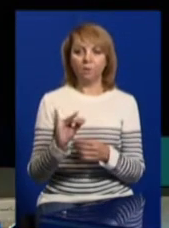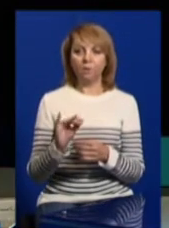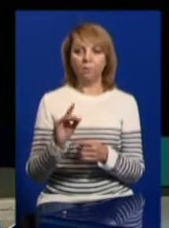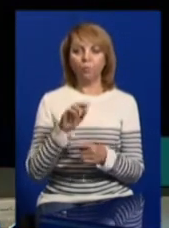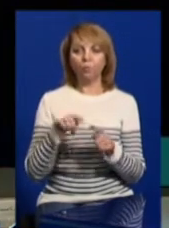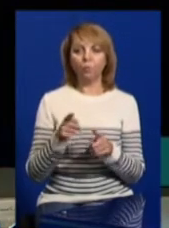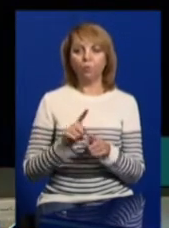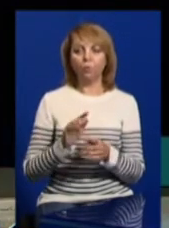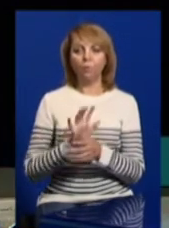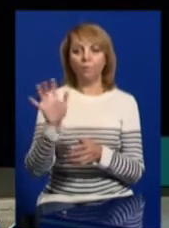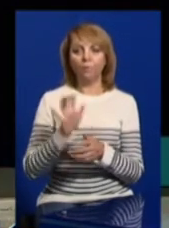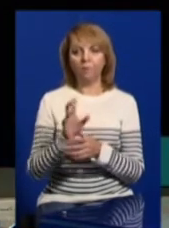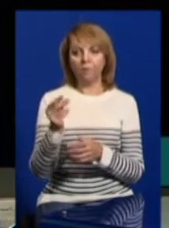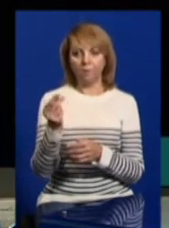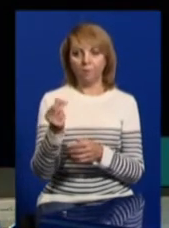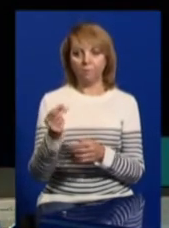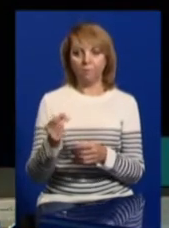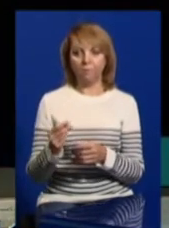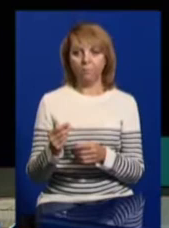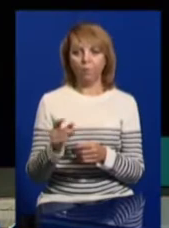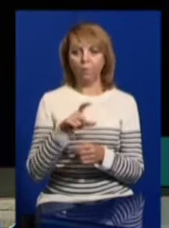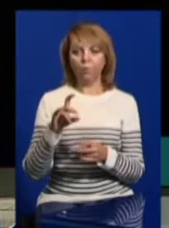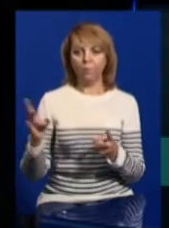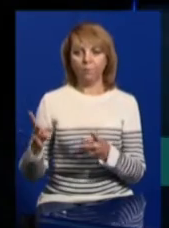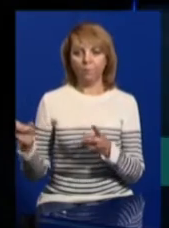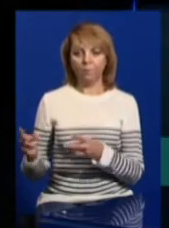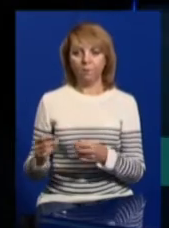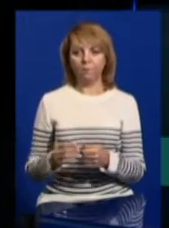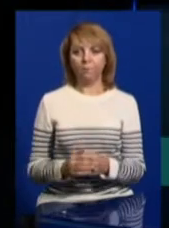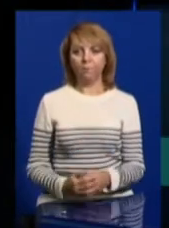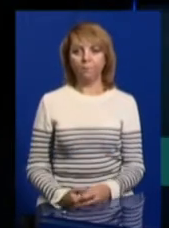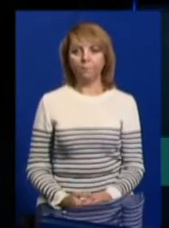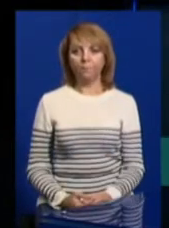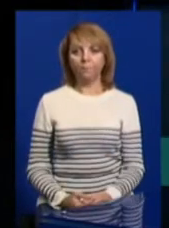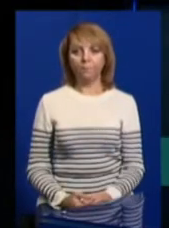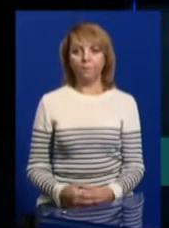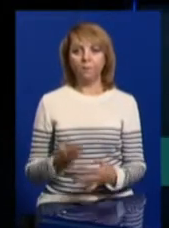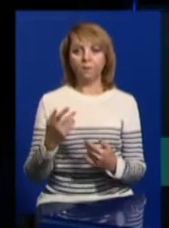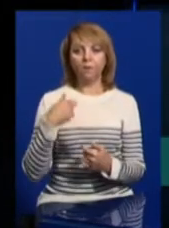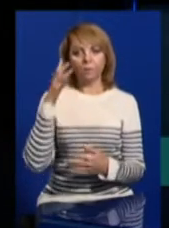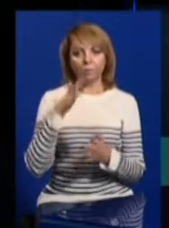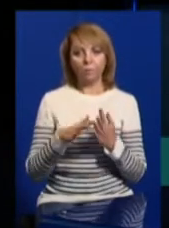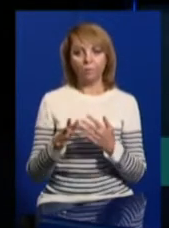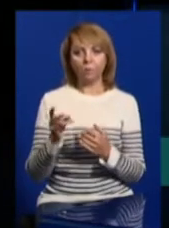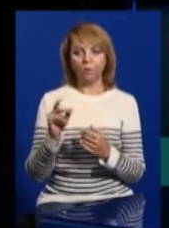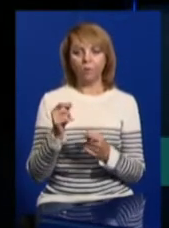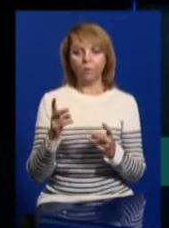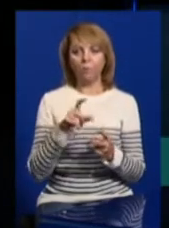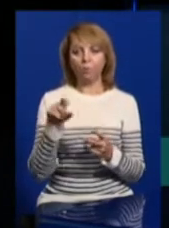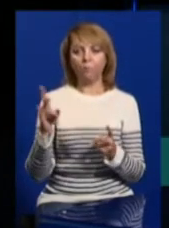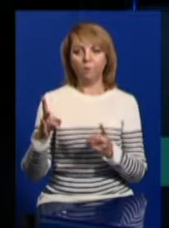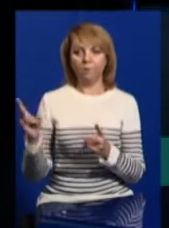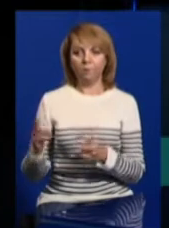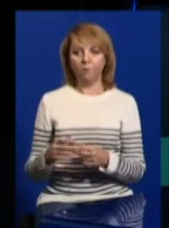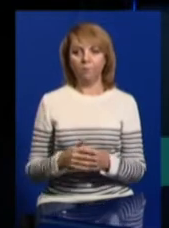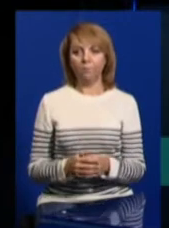вони відправляли грошові кошти. Потерпілим? Це родина Зайцевих? Наскільки я зрозумів, то потерпілим. Ось, я